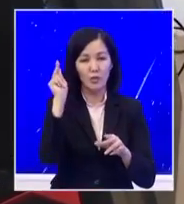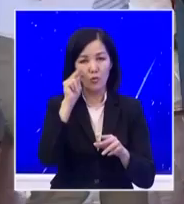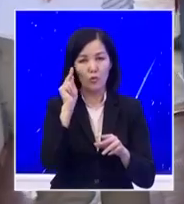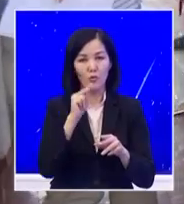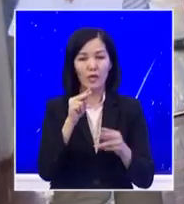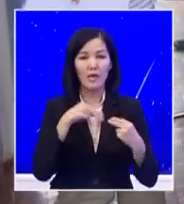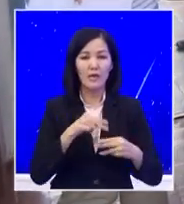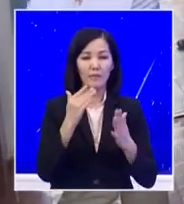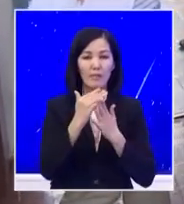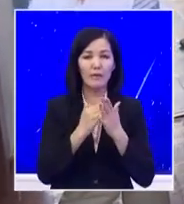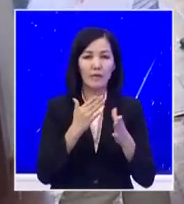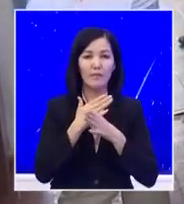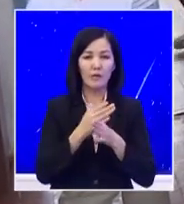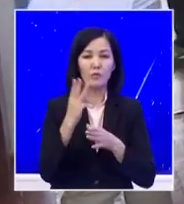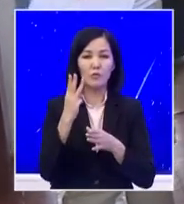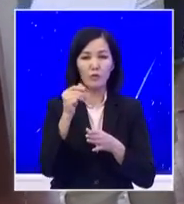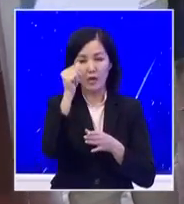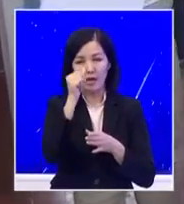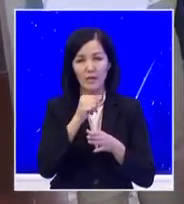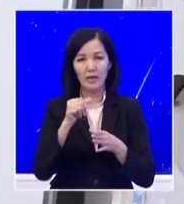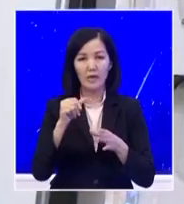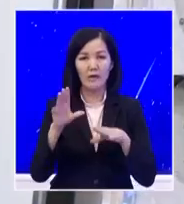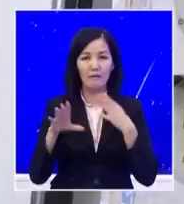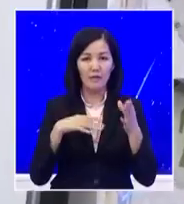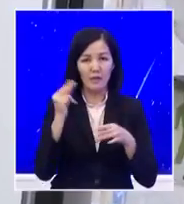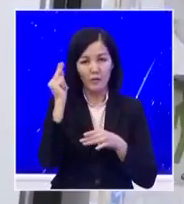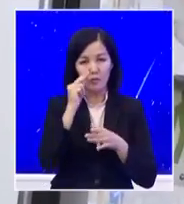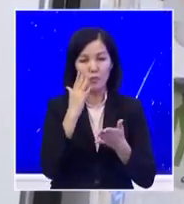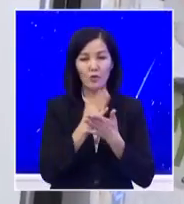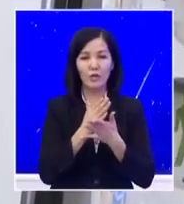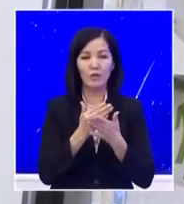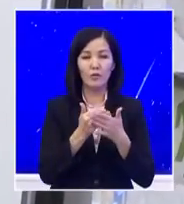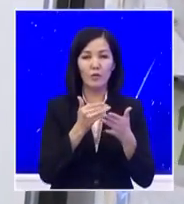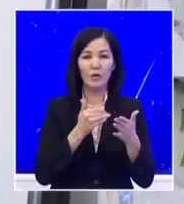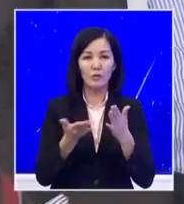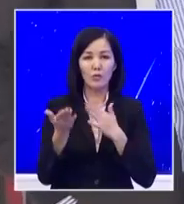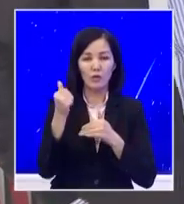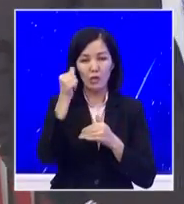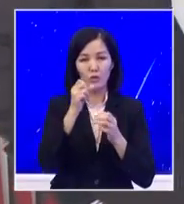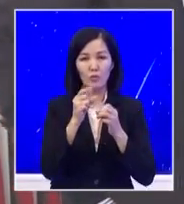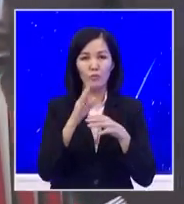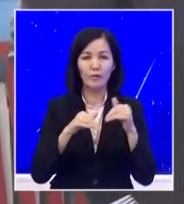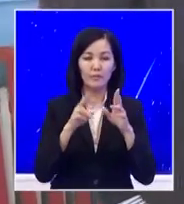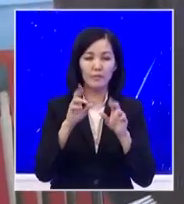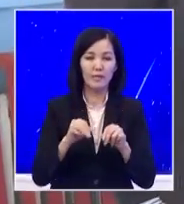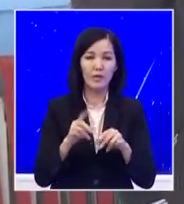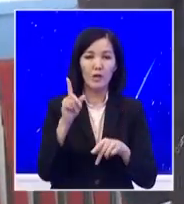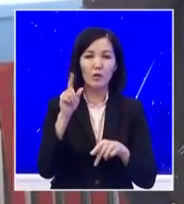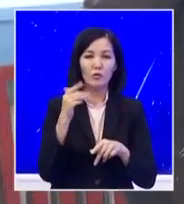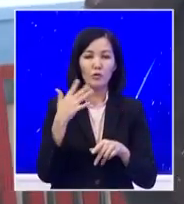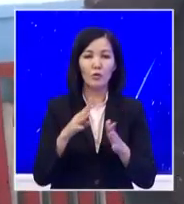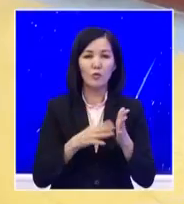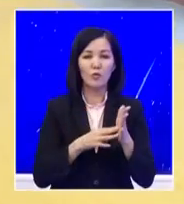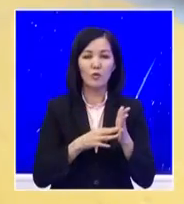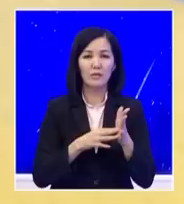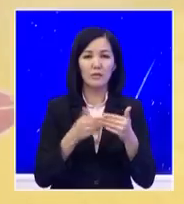еңбек бағдарламасы бойынша 3 айлық дайындық курсынан өтетіндері де бар. Өткен жылы 11 мамандық бойынша 159 маманды